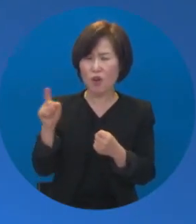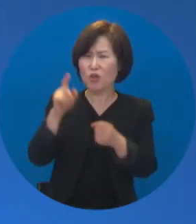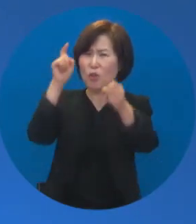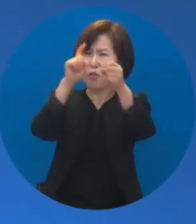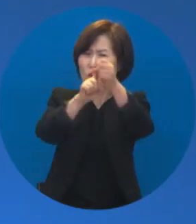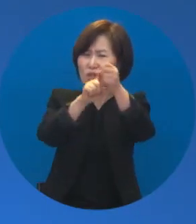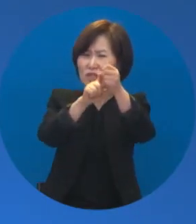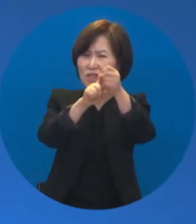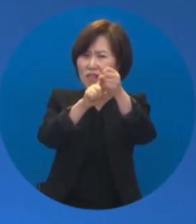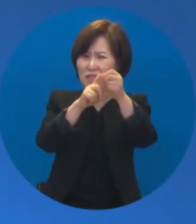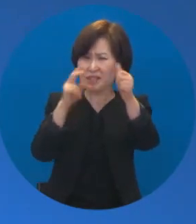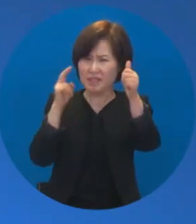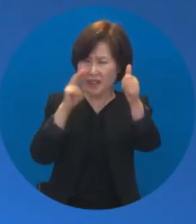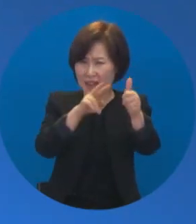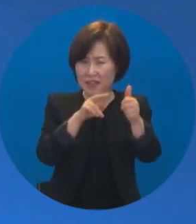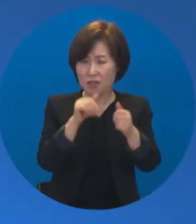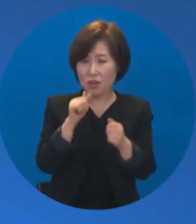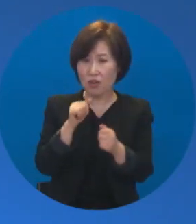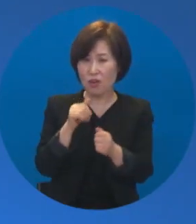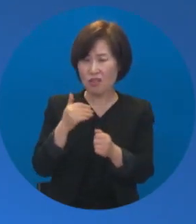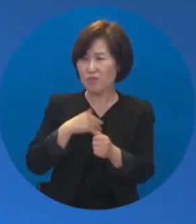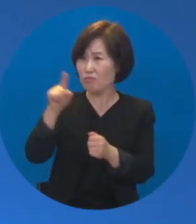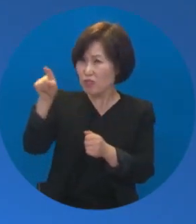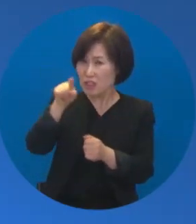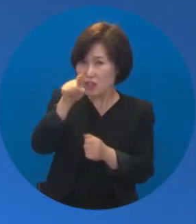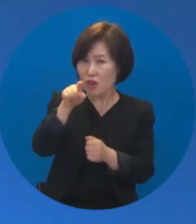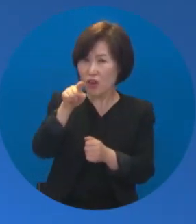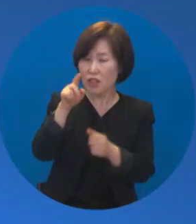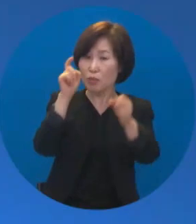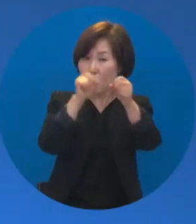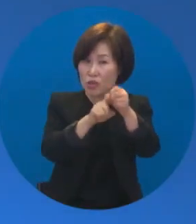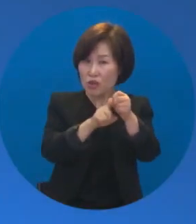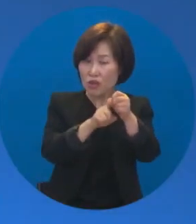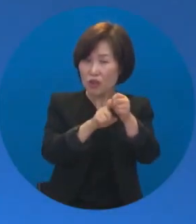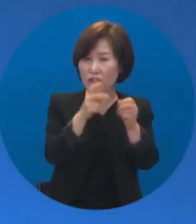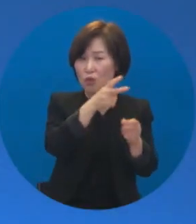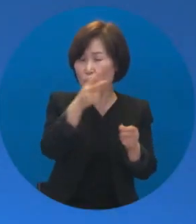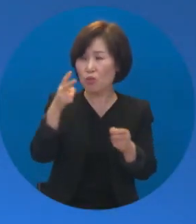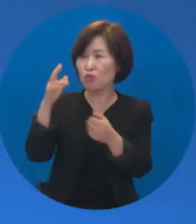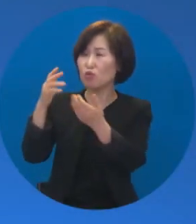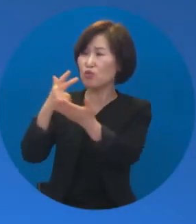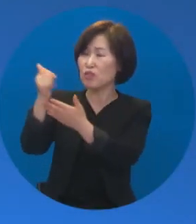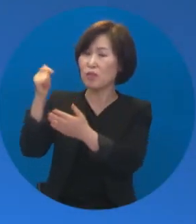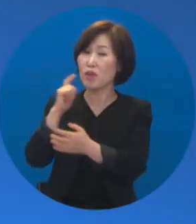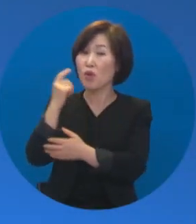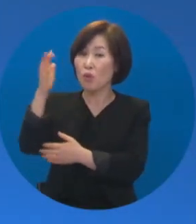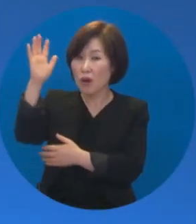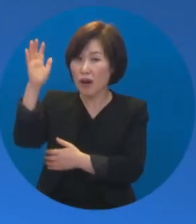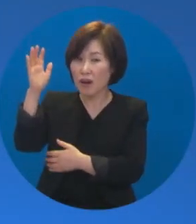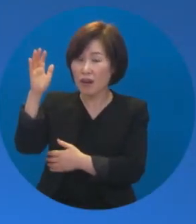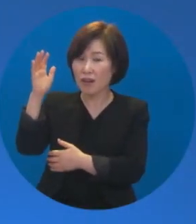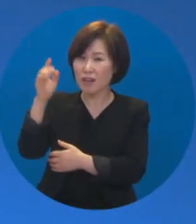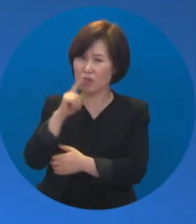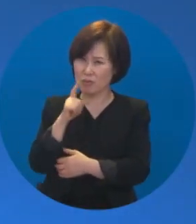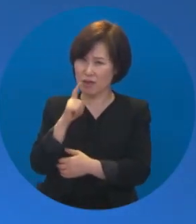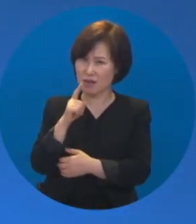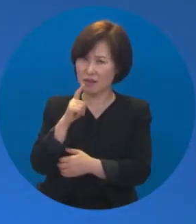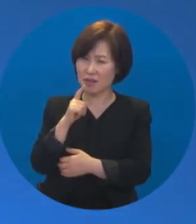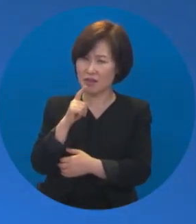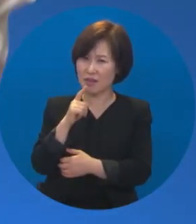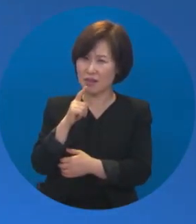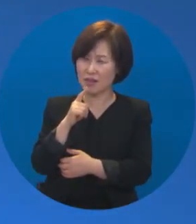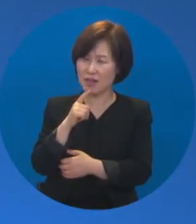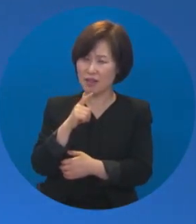목적을 가지고, 주님 이게 주님의 영광이잖아요. 그것 때문에 다른 것들을 포기해요. 관계를 포기하고 헌신을